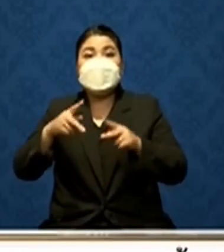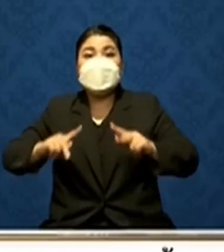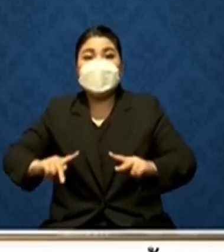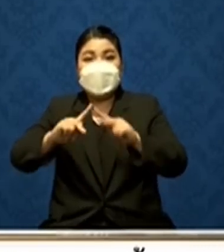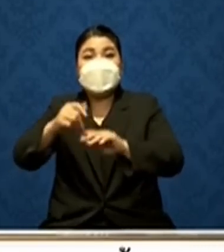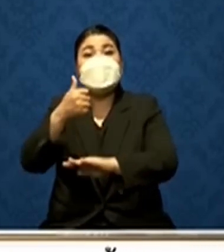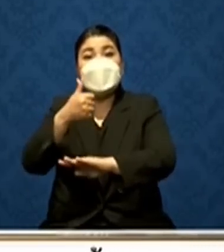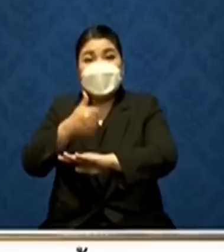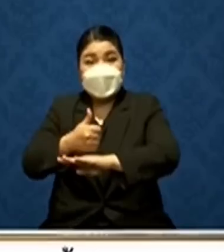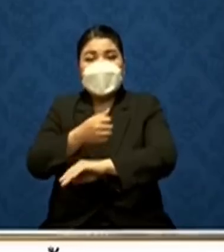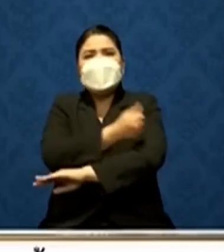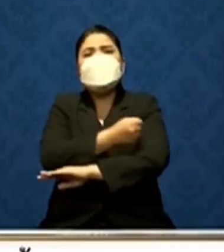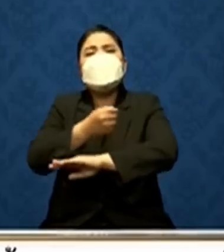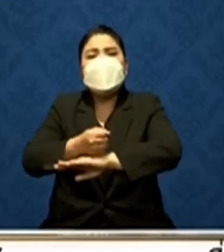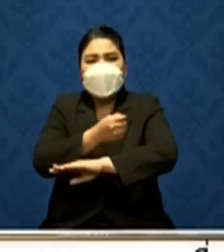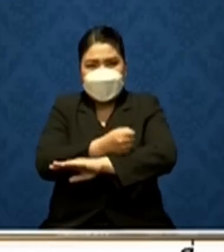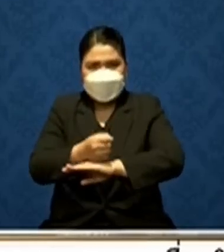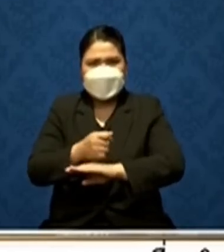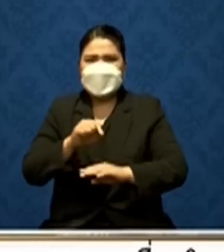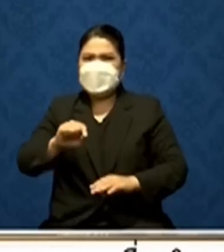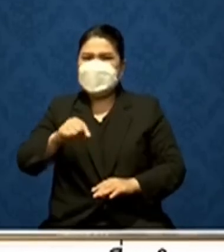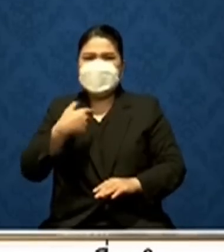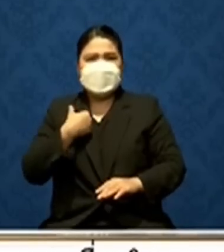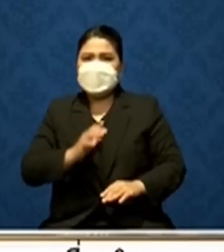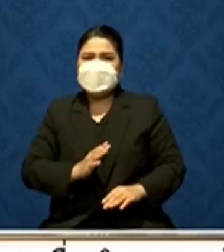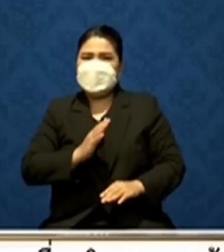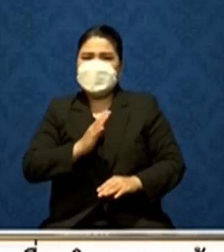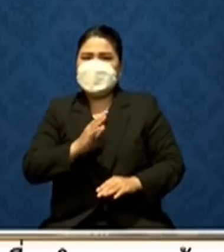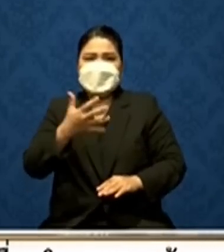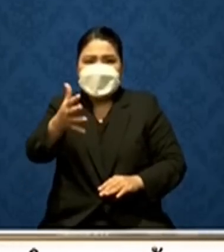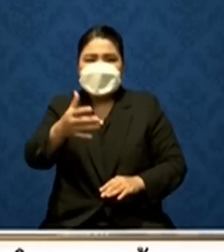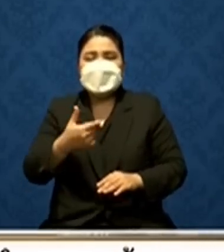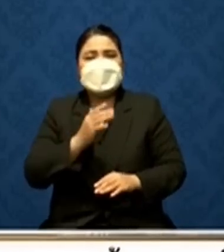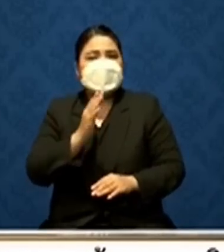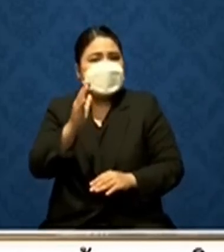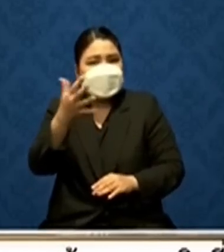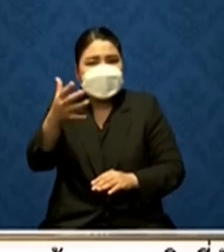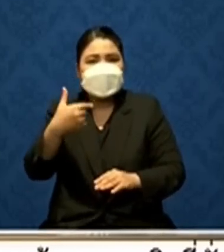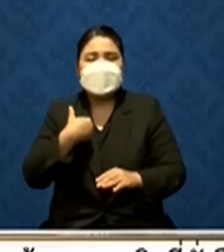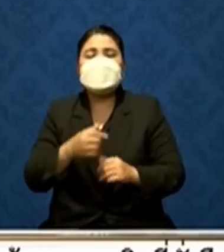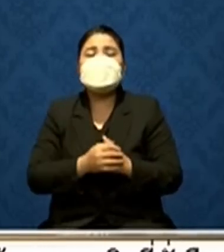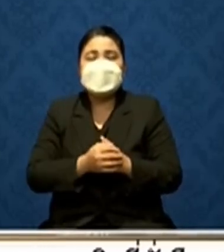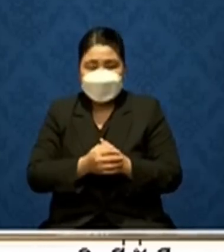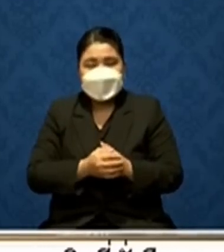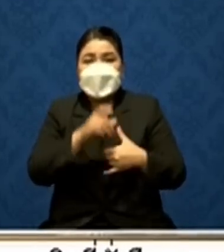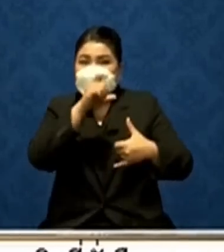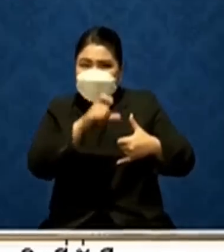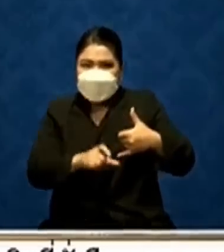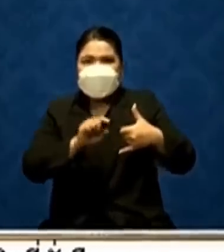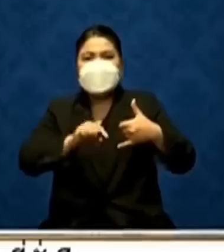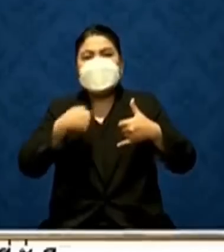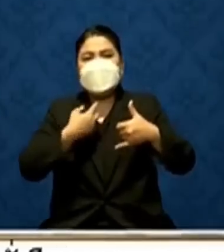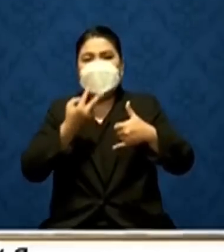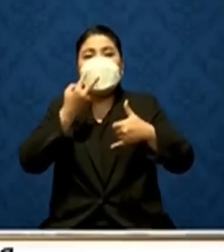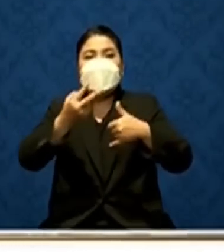เป็นบุคคลที่ไม่มีความซื่อสัตย์สุจริตเป็นที่ประจักษ์มีพฤติการณ์ส่อไปทาง